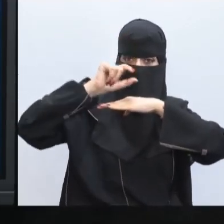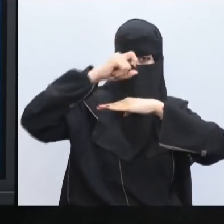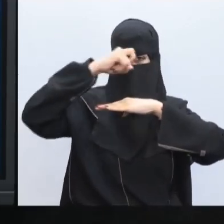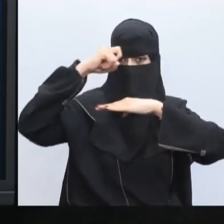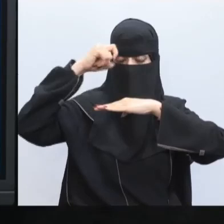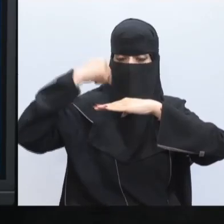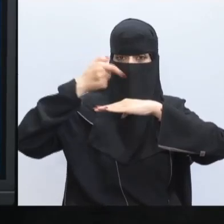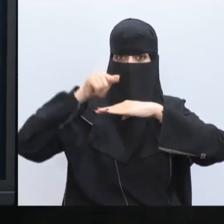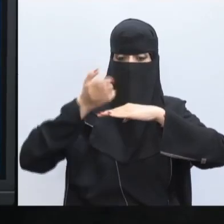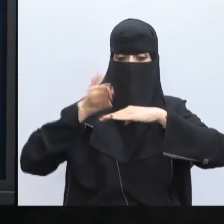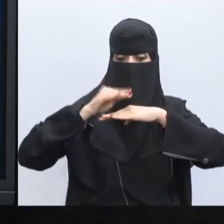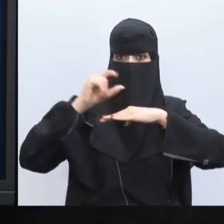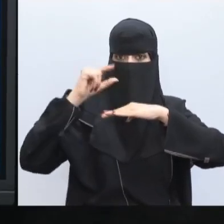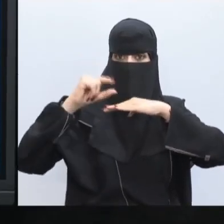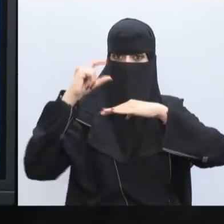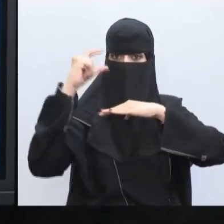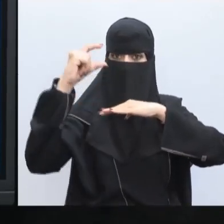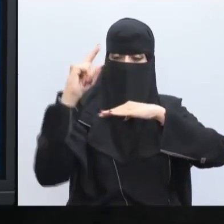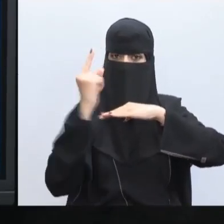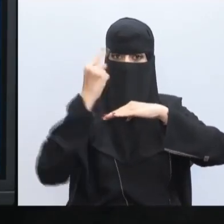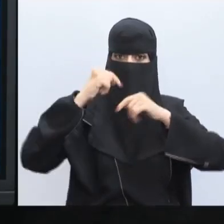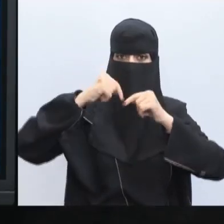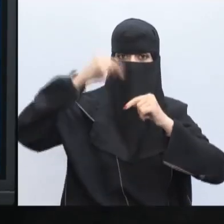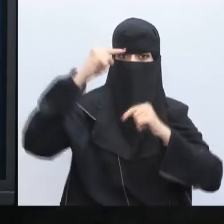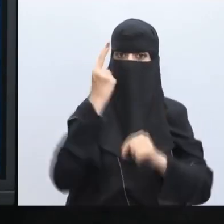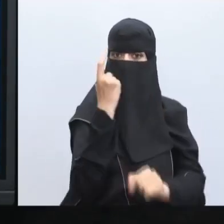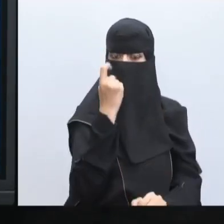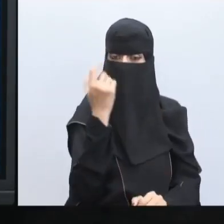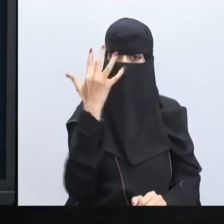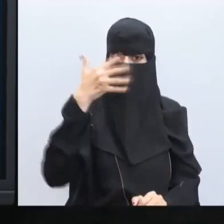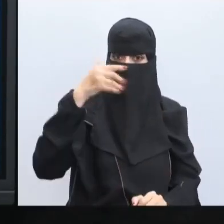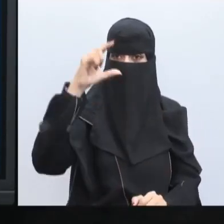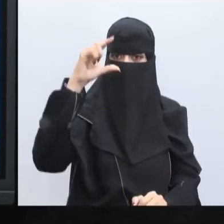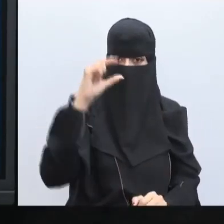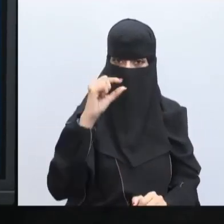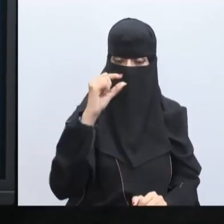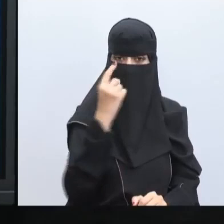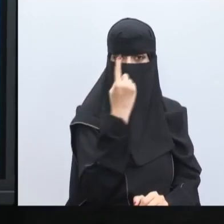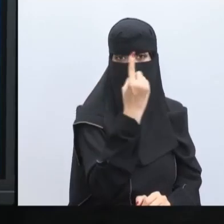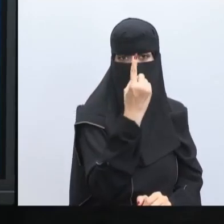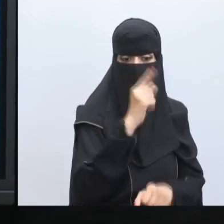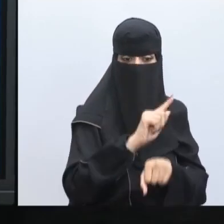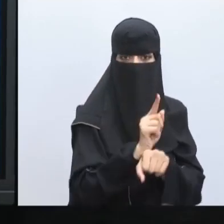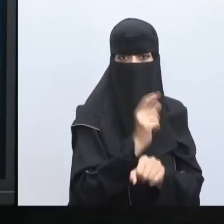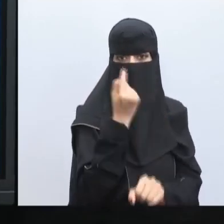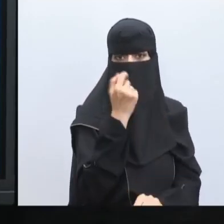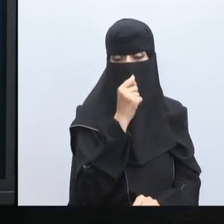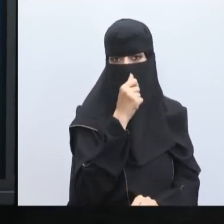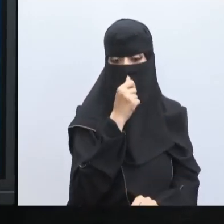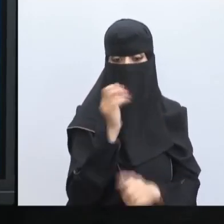تقول كلما ترتفع 150 متر تقل درجه